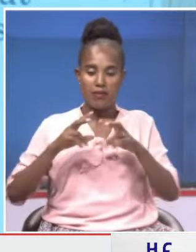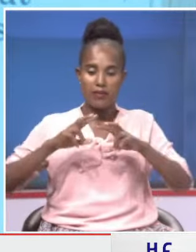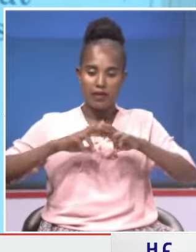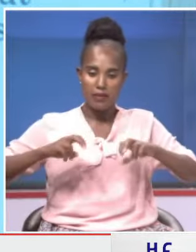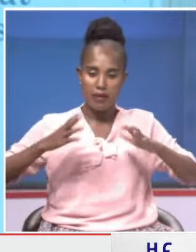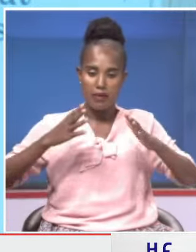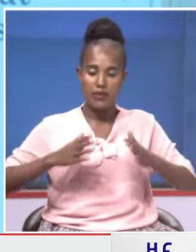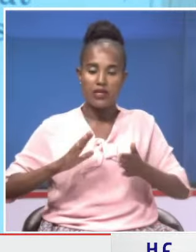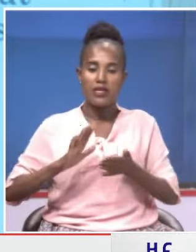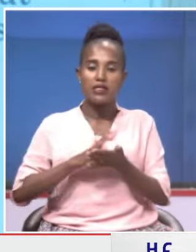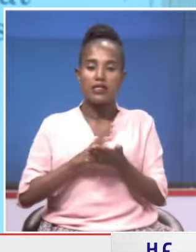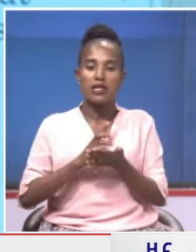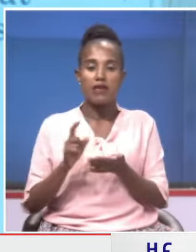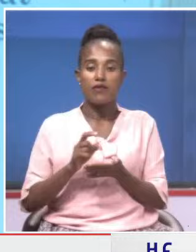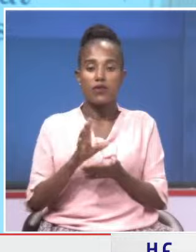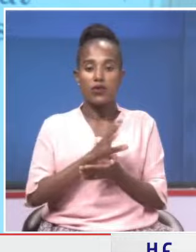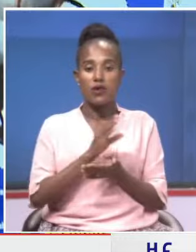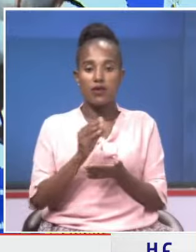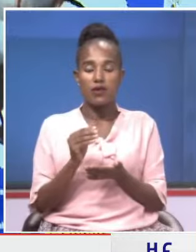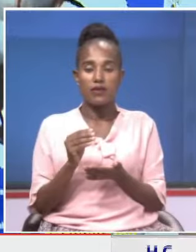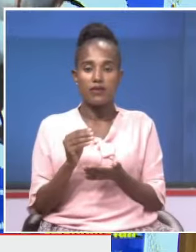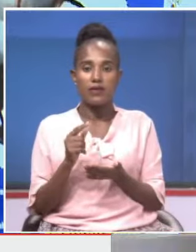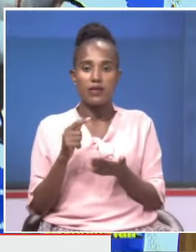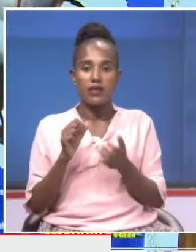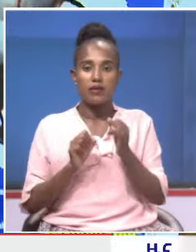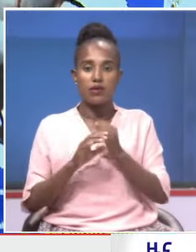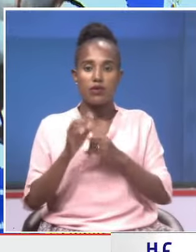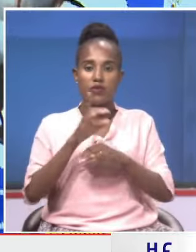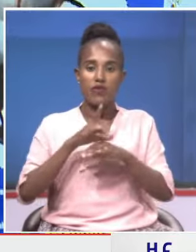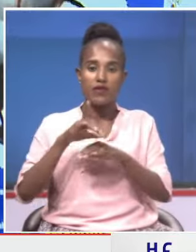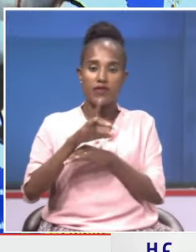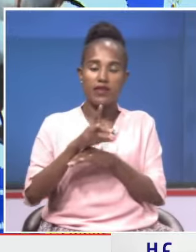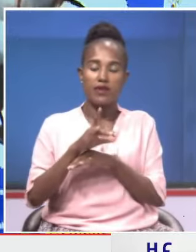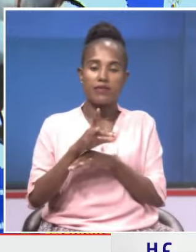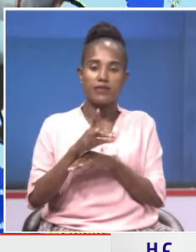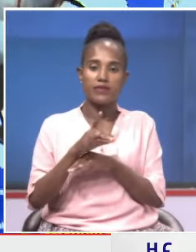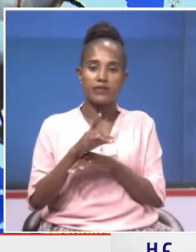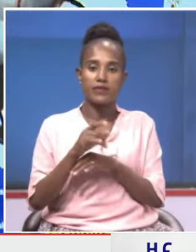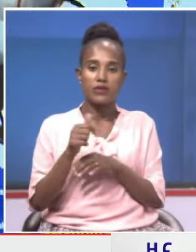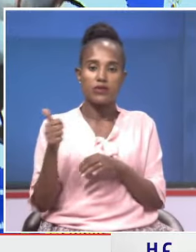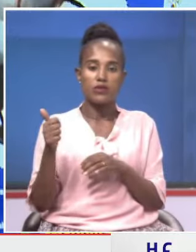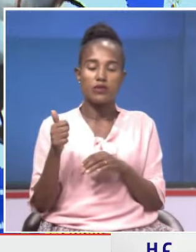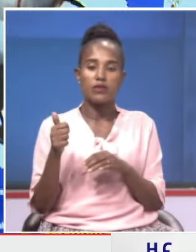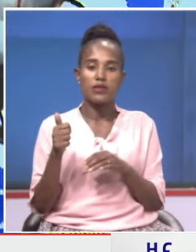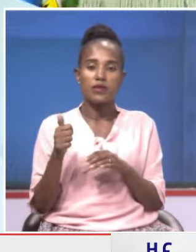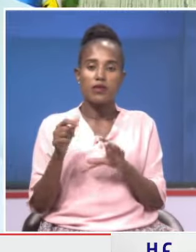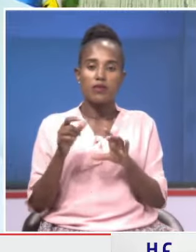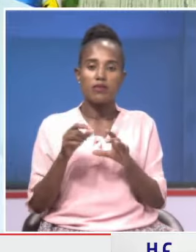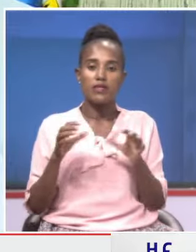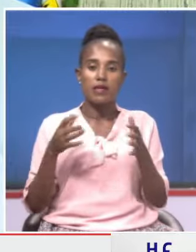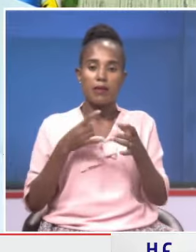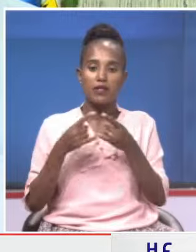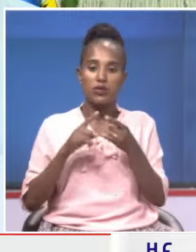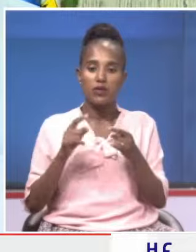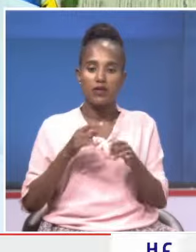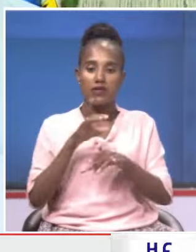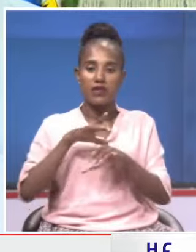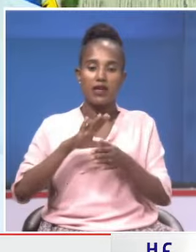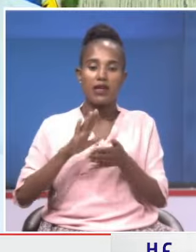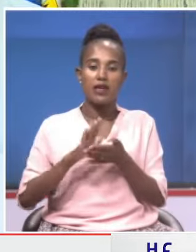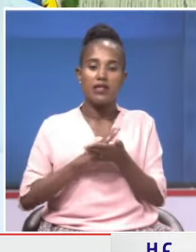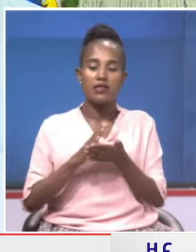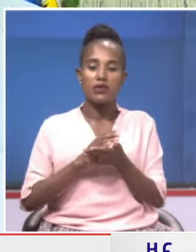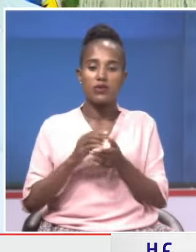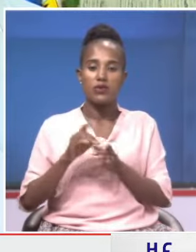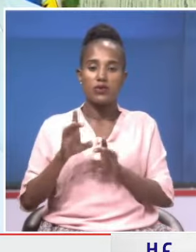ተመራማሪዎችም ተሳታፊ እንዲሆኑና ለዘርፉ ከፍተኛ ለዘርፉም ለሌሎችም ተዛማጅ ለሆኑ ዘርፎች ከፍተኛ አስተዋጽኦ እንዲኖር